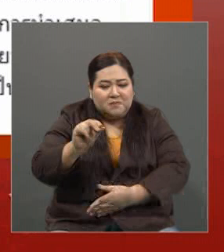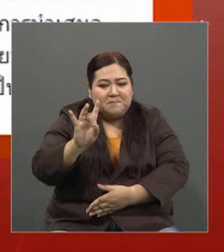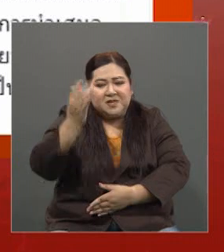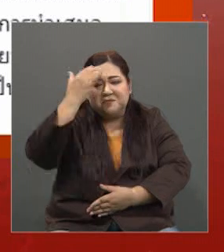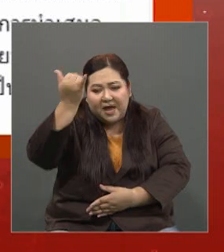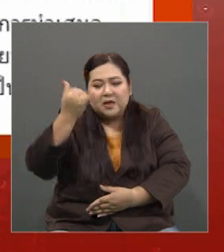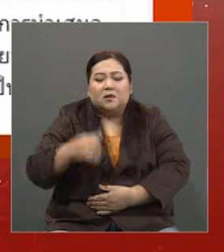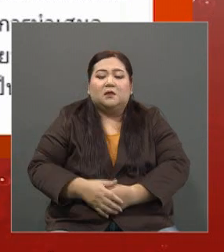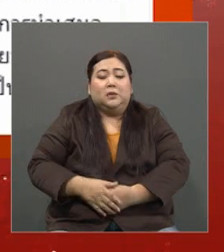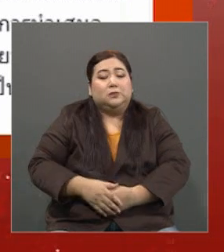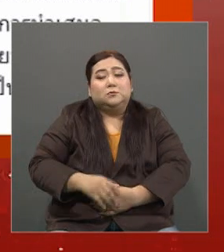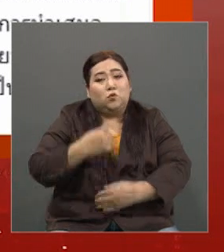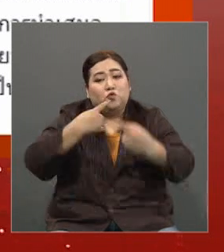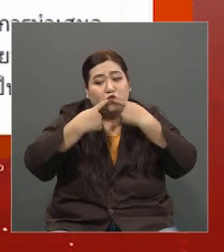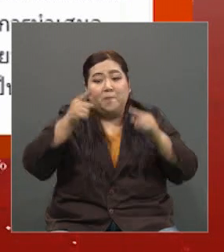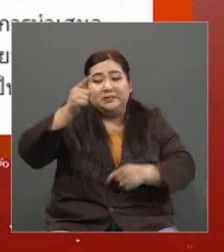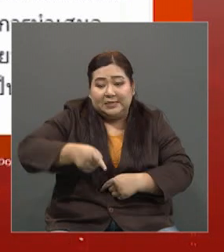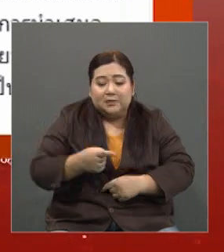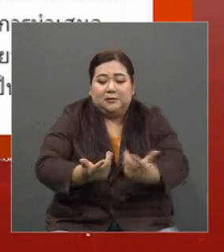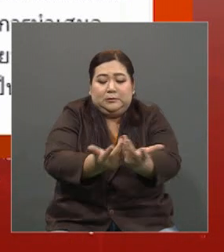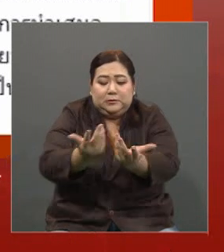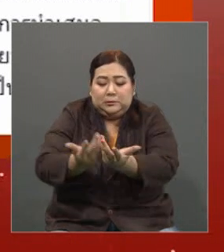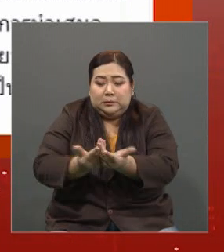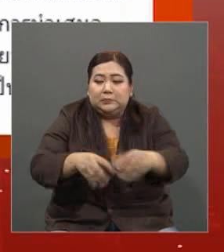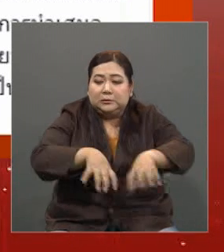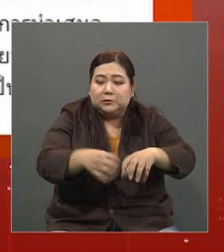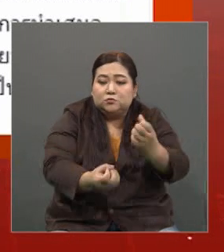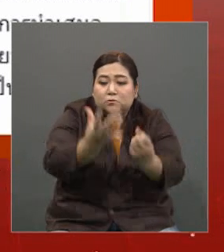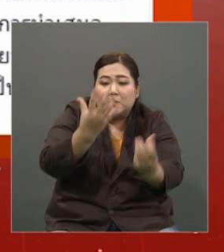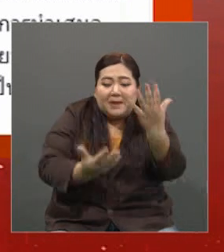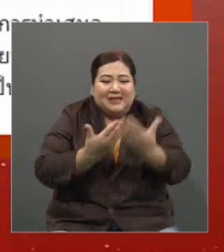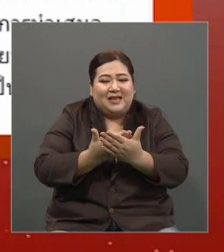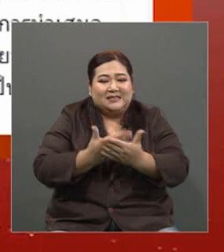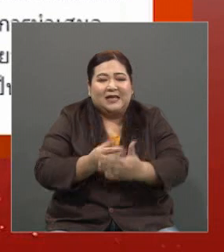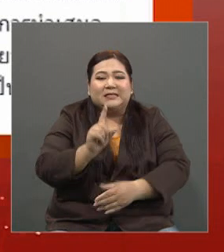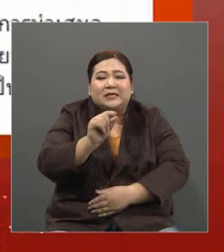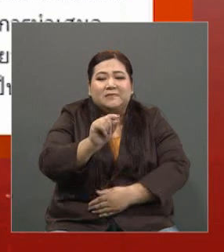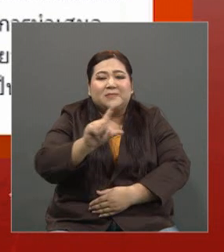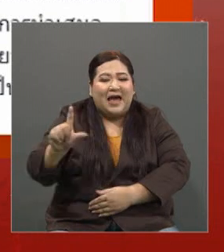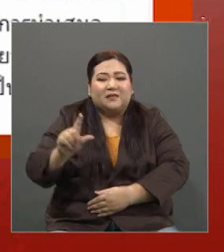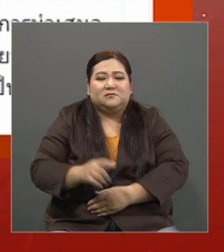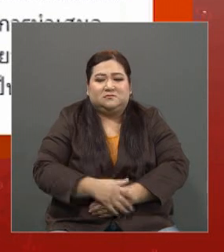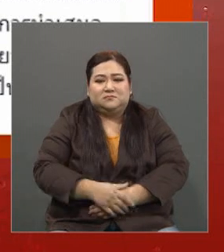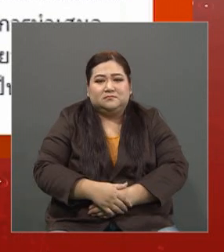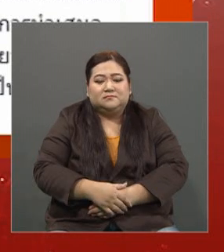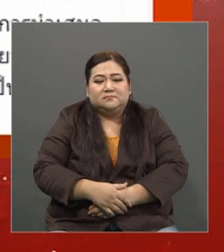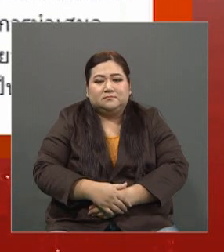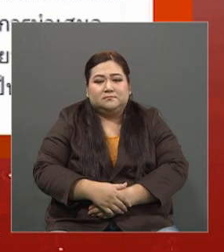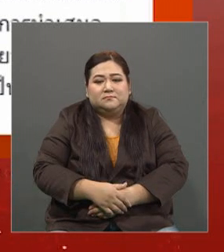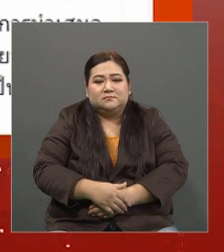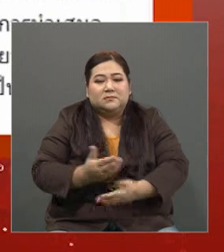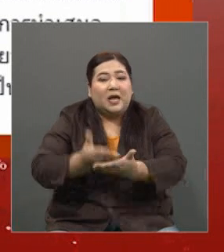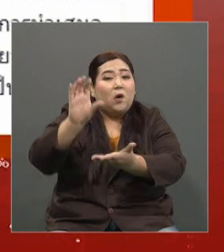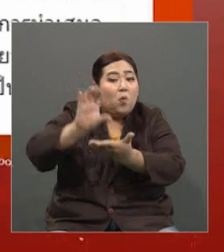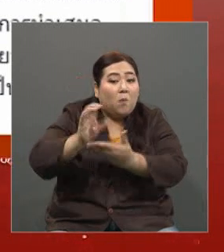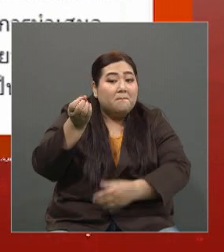นความจริงงบในการจัดสวนดูแลต้นไม้มีเพียงอยู่ที่ราวๆ 20 ล้บาทเทานั้นงบส่นให